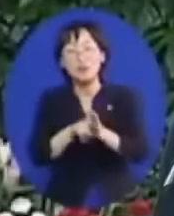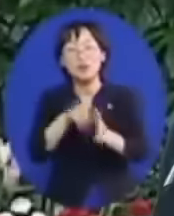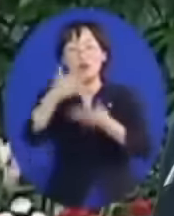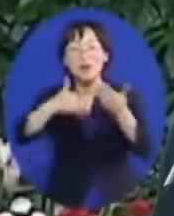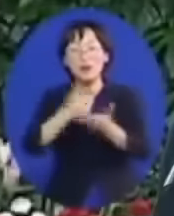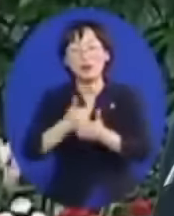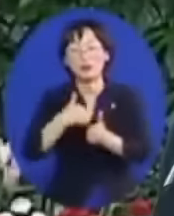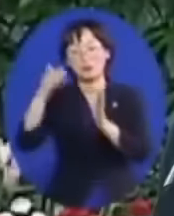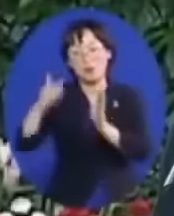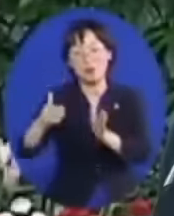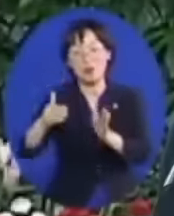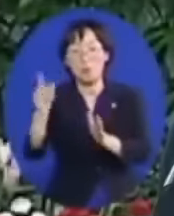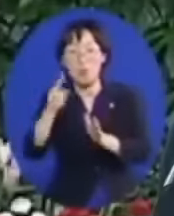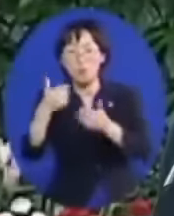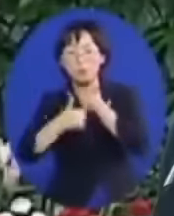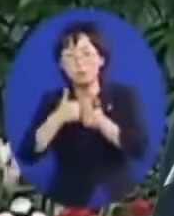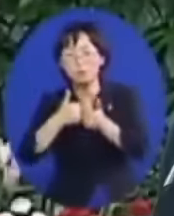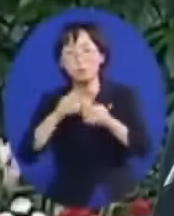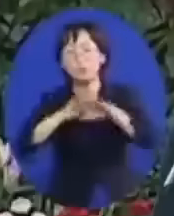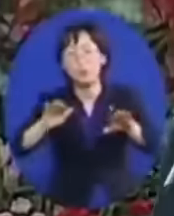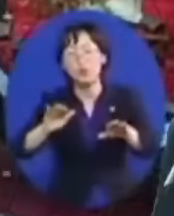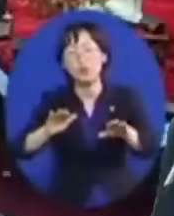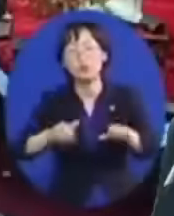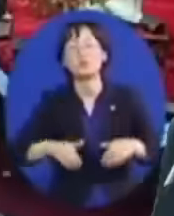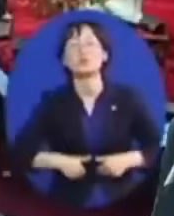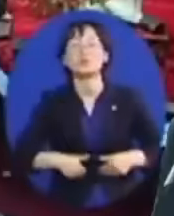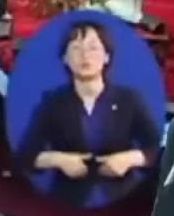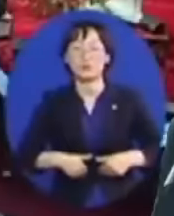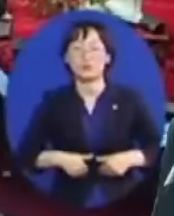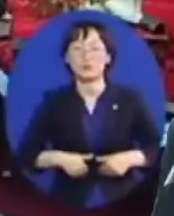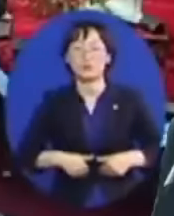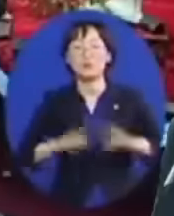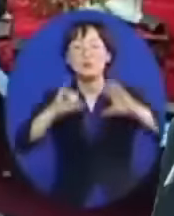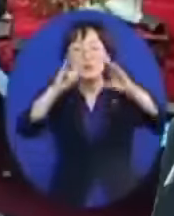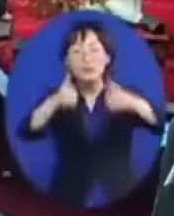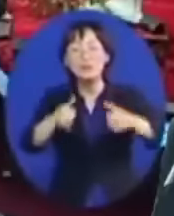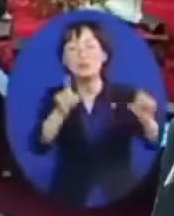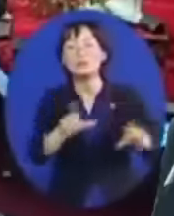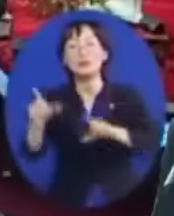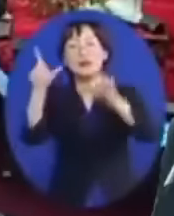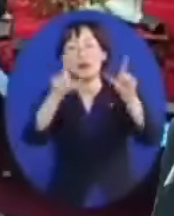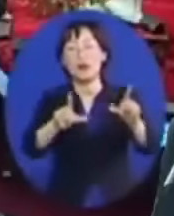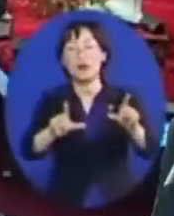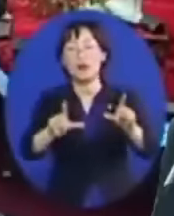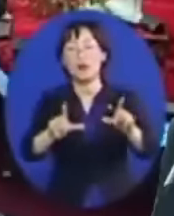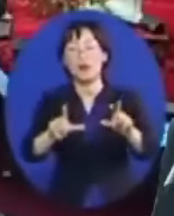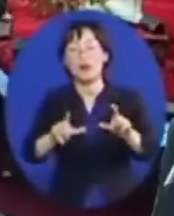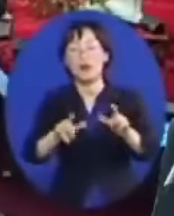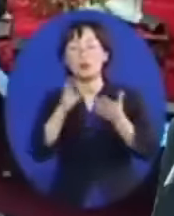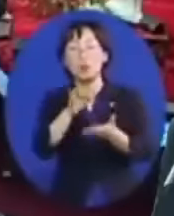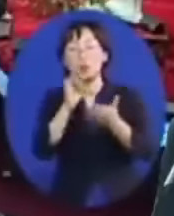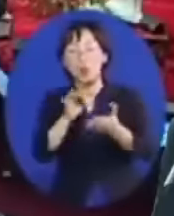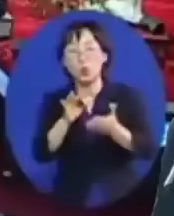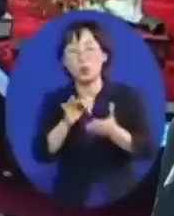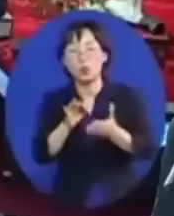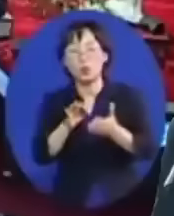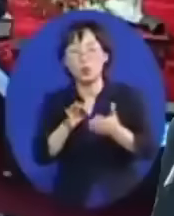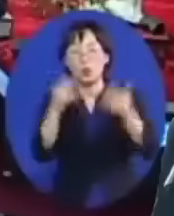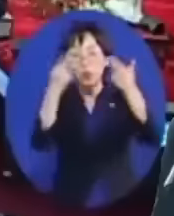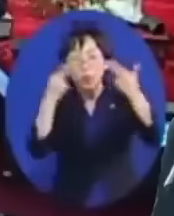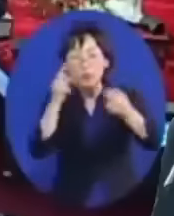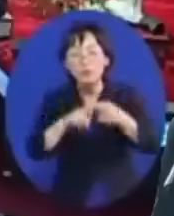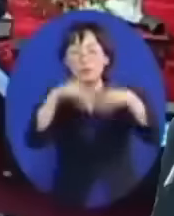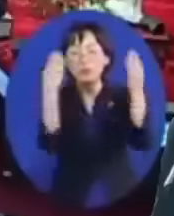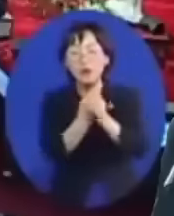하나님과 사이에 막힌 담이 없어야 된다는 것을 우리가 알아야 되는 것입니다. 세상을 사랑하고 물질이 우상이 된 것을 다 청산해야